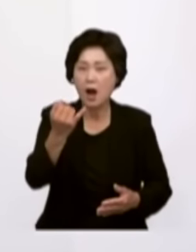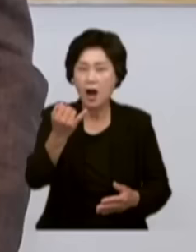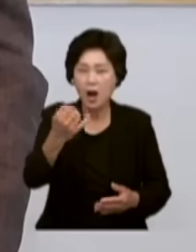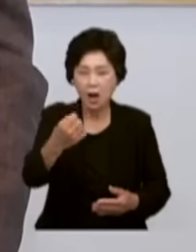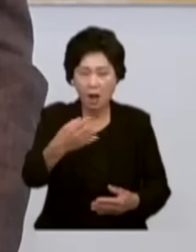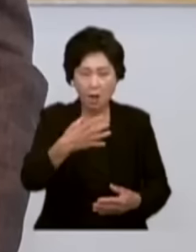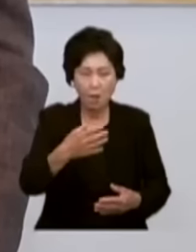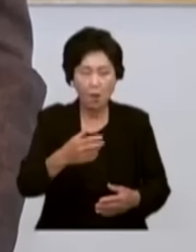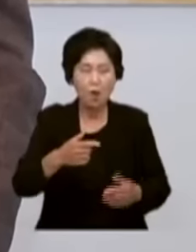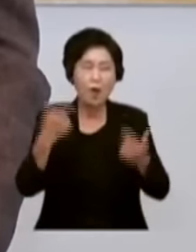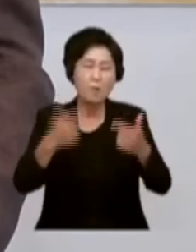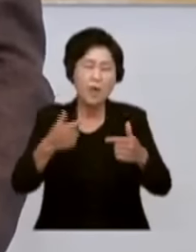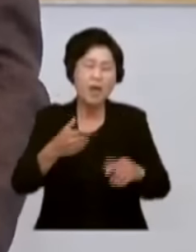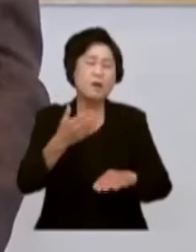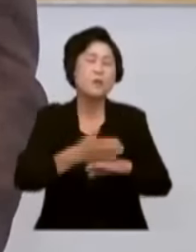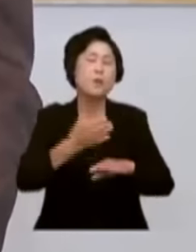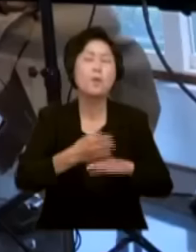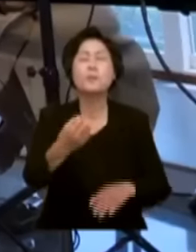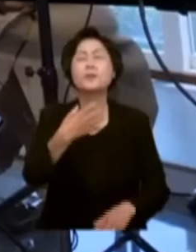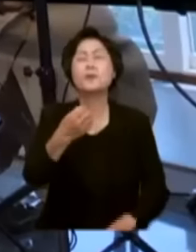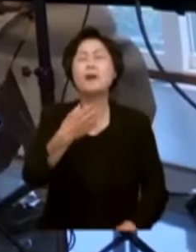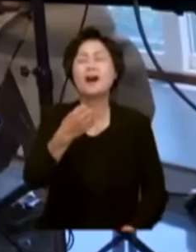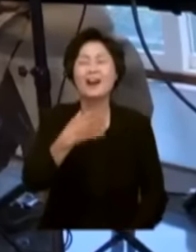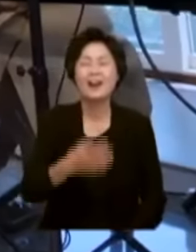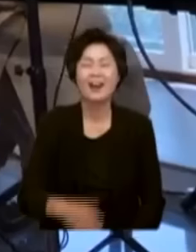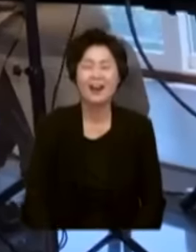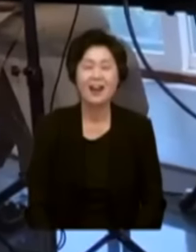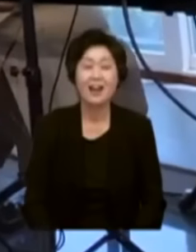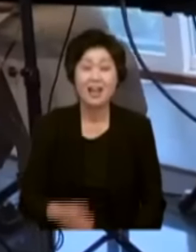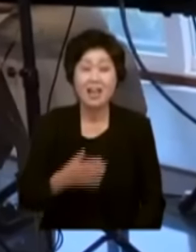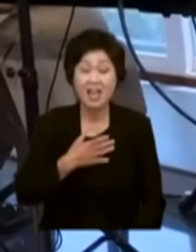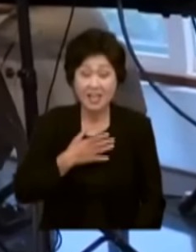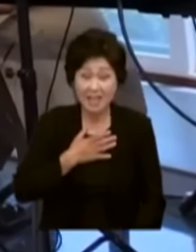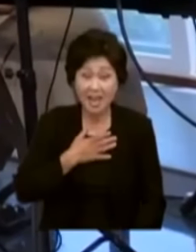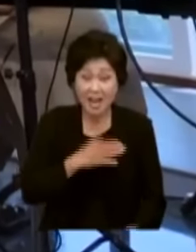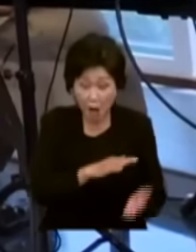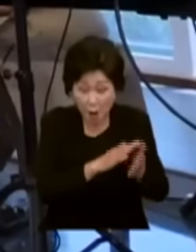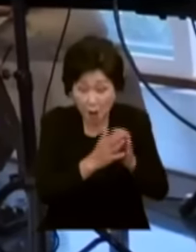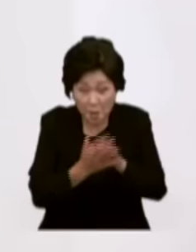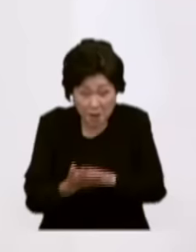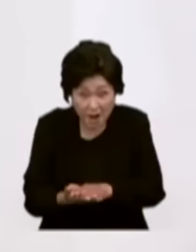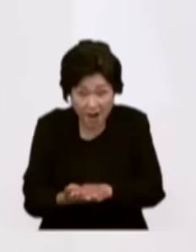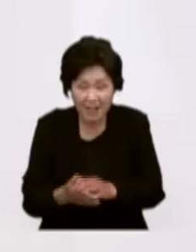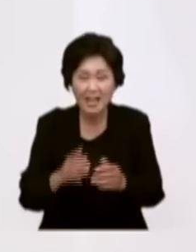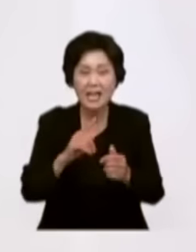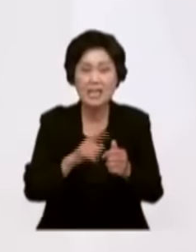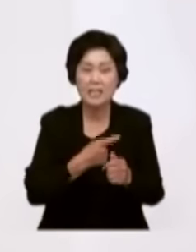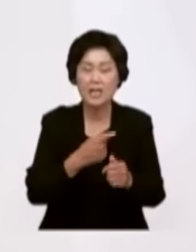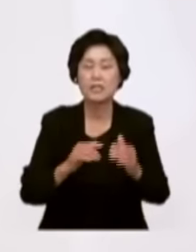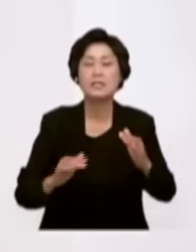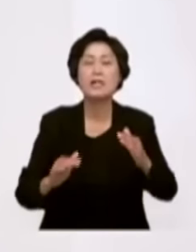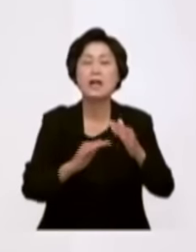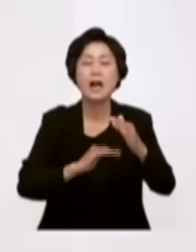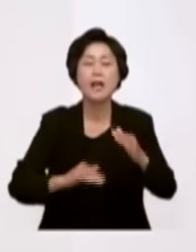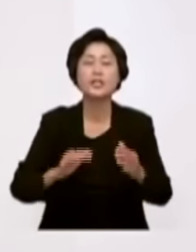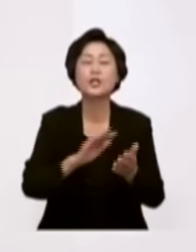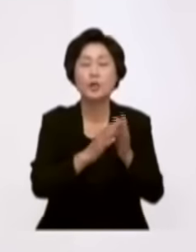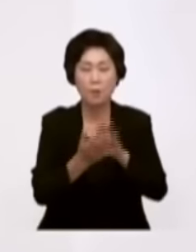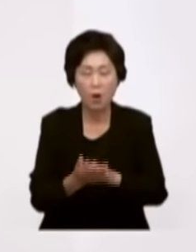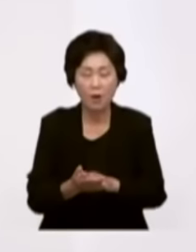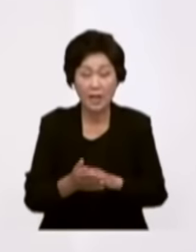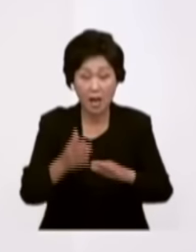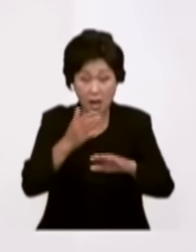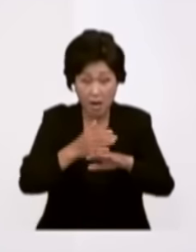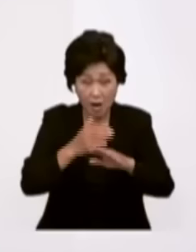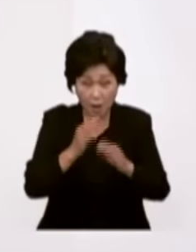거야. 얼마나 좋아요. 그래서 제가 네. 내가 하긴 나니까 내가 바뀌니까 그래. 다 바뀌어. 그러니까 아니. 늘 감사 기도가 절로 나오는 거.